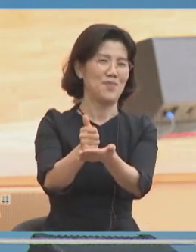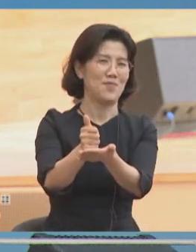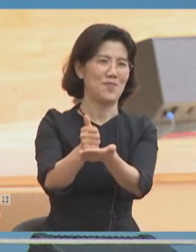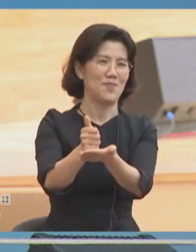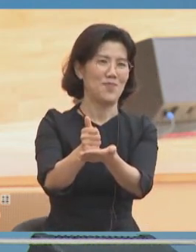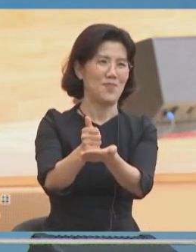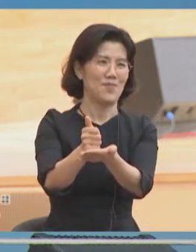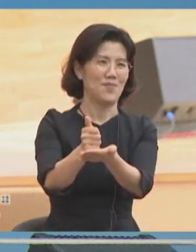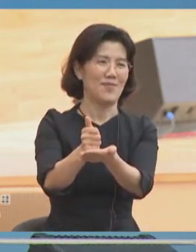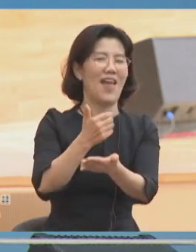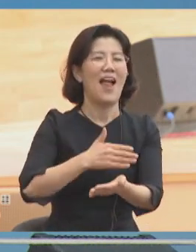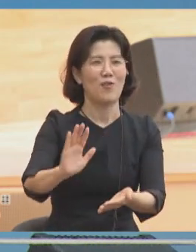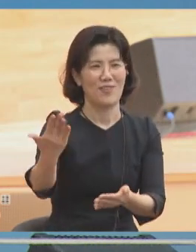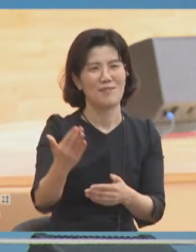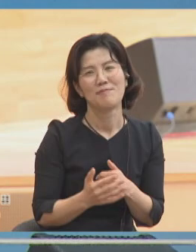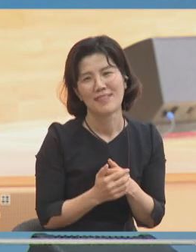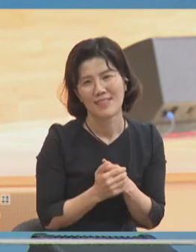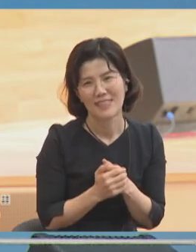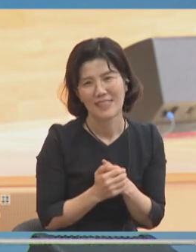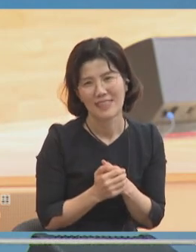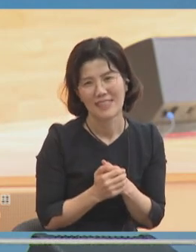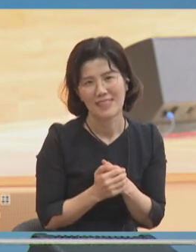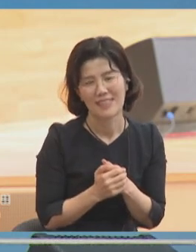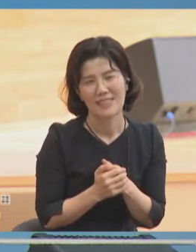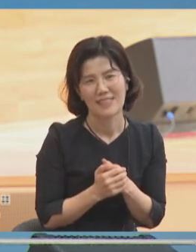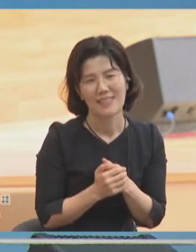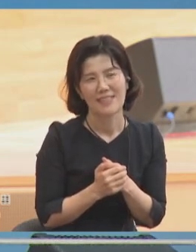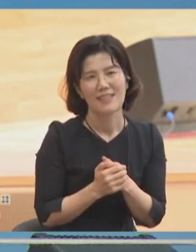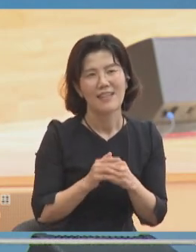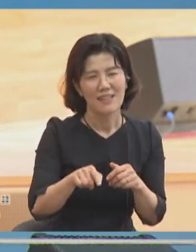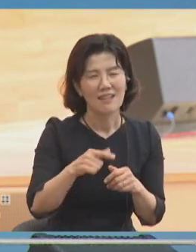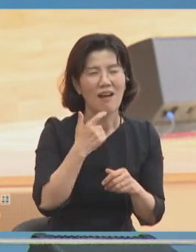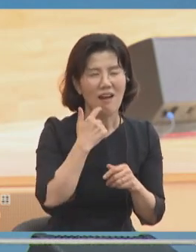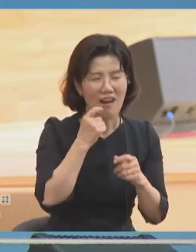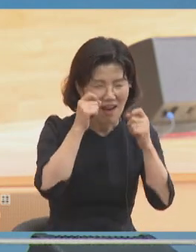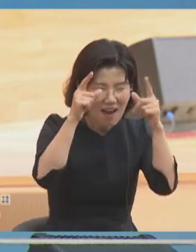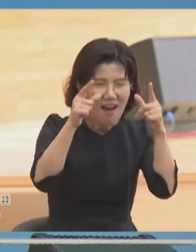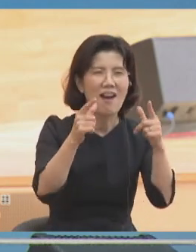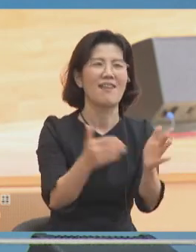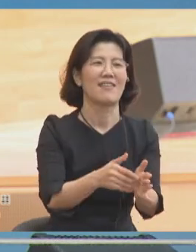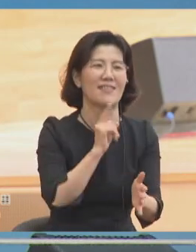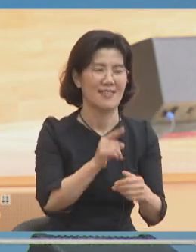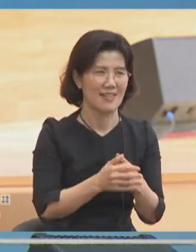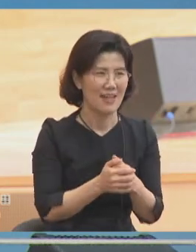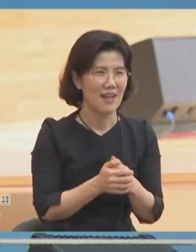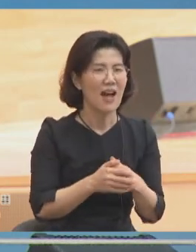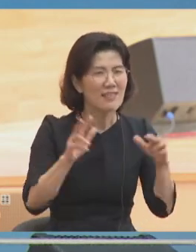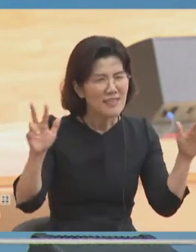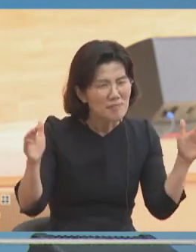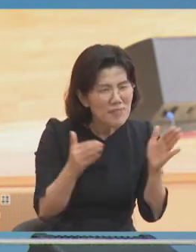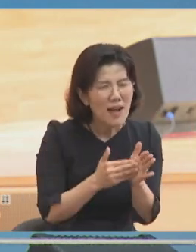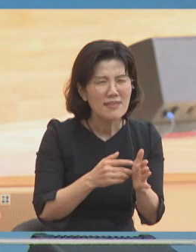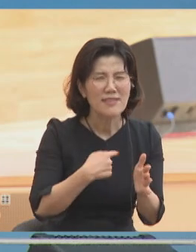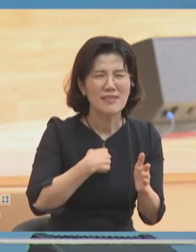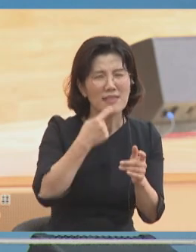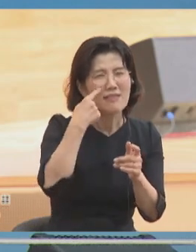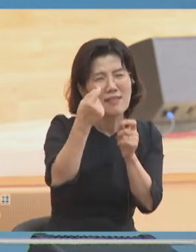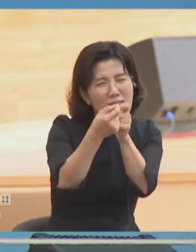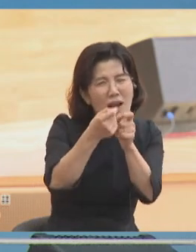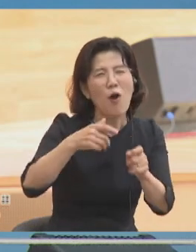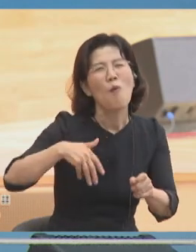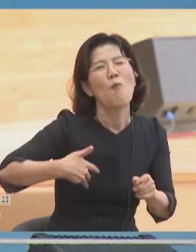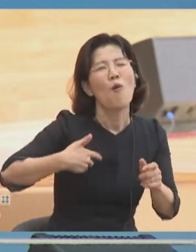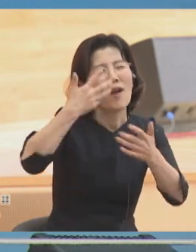이것을 알게 된 것입니다 여러분 그러면서 야곱에게 이런 깨달음이 오는 거죠 지금까지 내가 정말 한 취도 볼 수 없는이